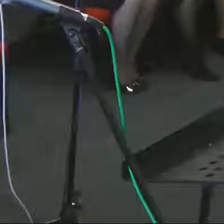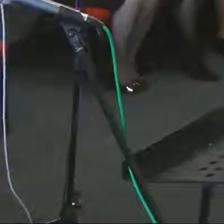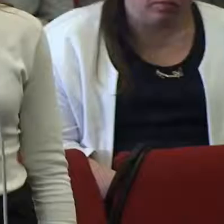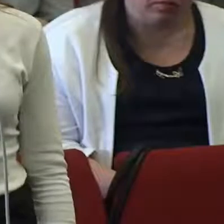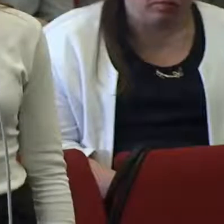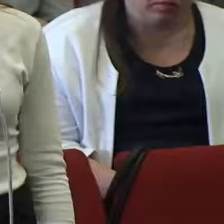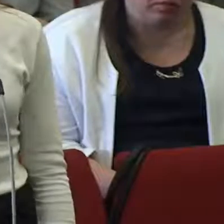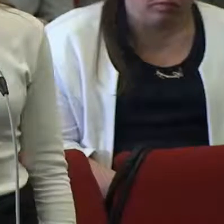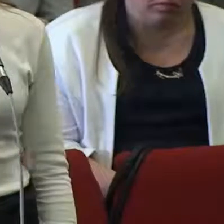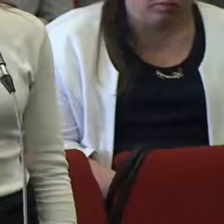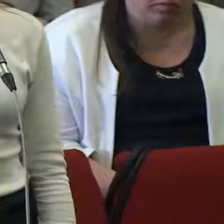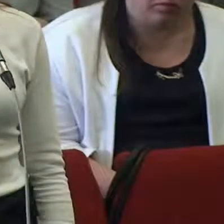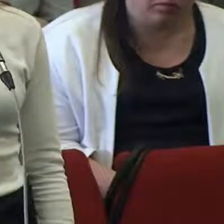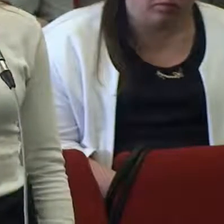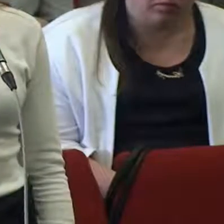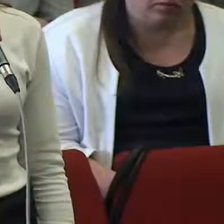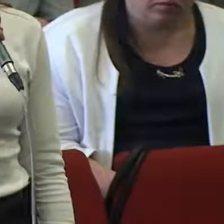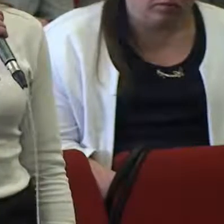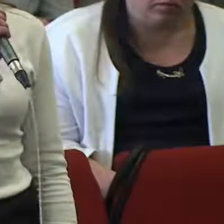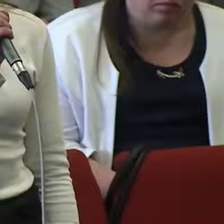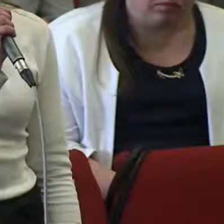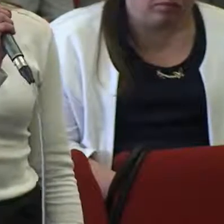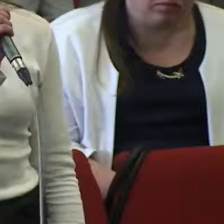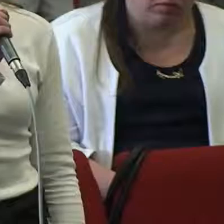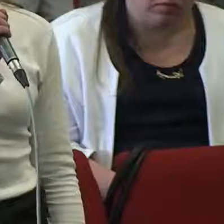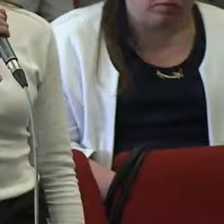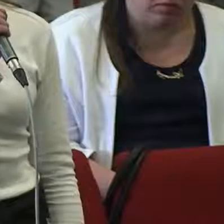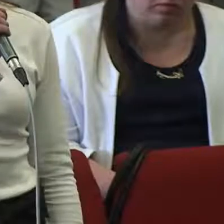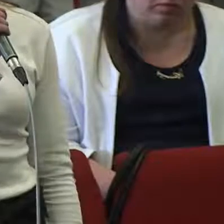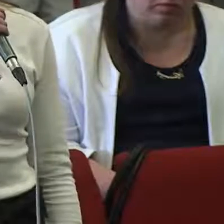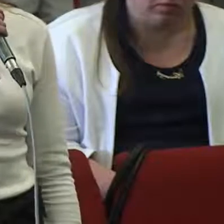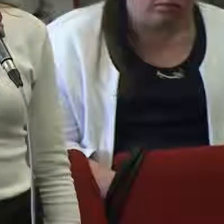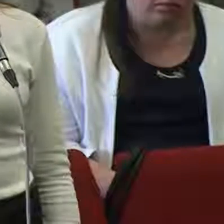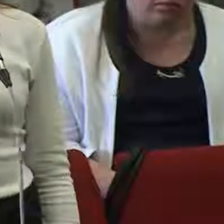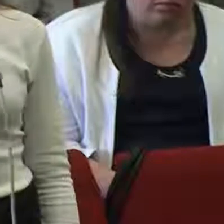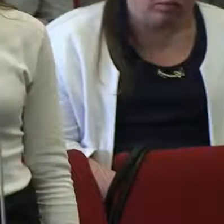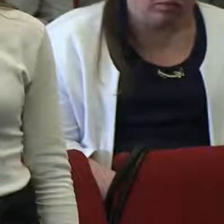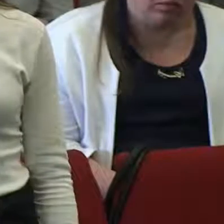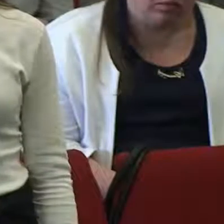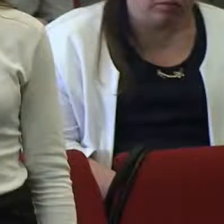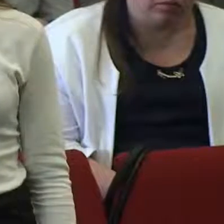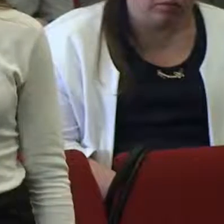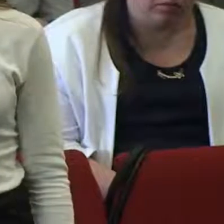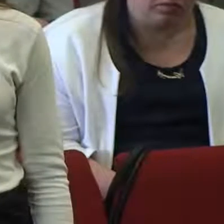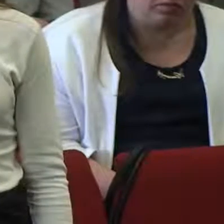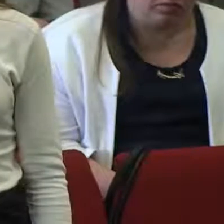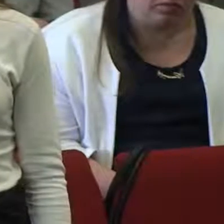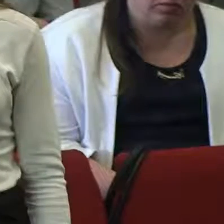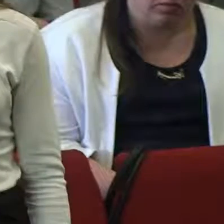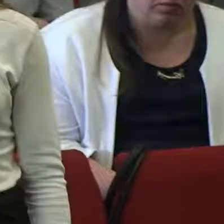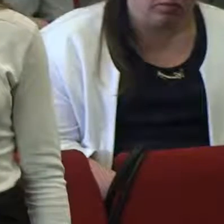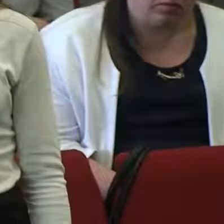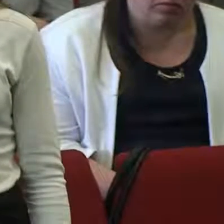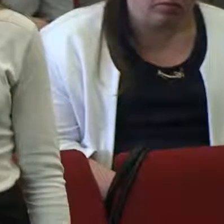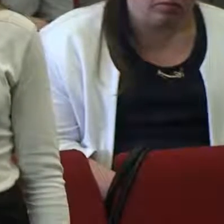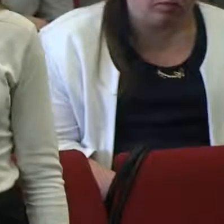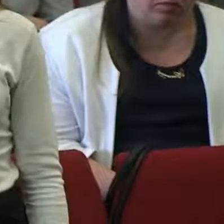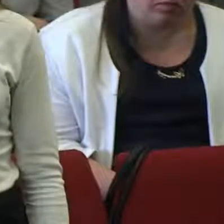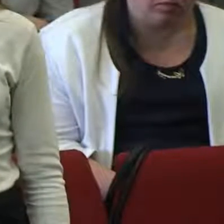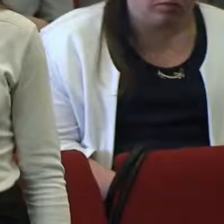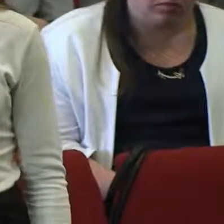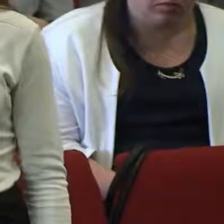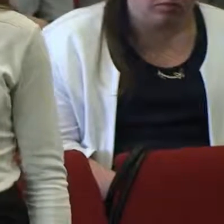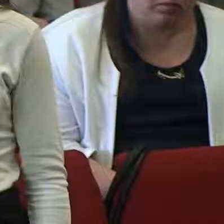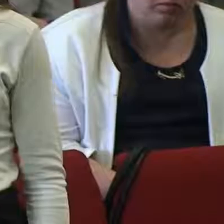того, щоб спокійно сиділи браття за столом, не буде того, щоб так ніжно